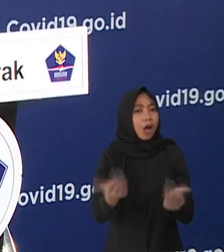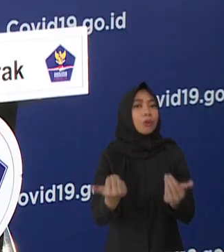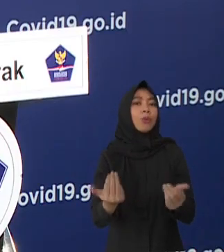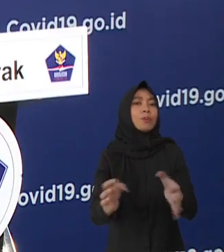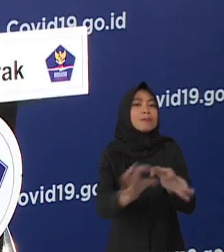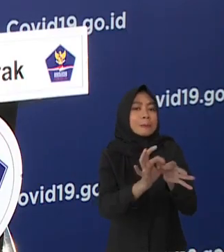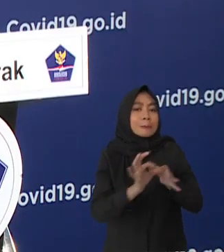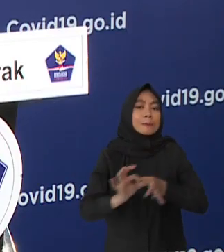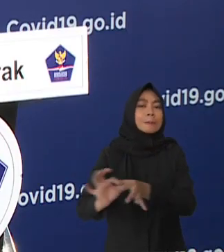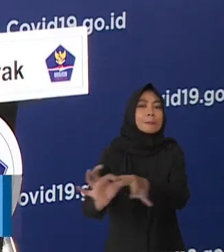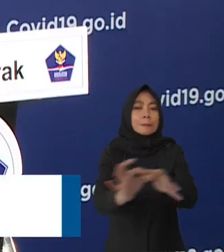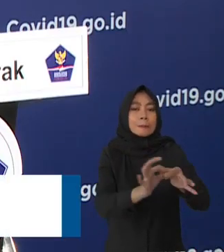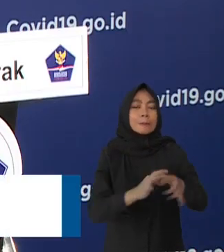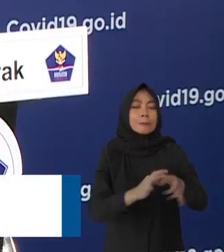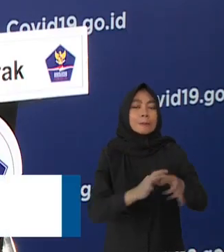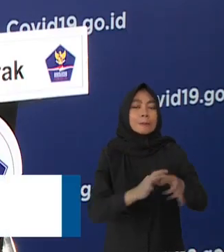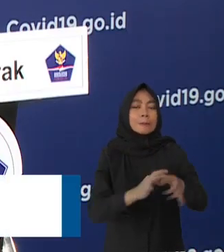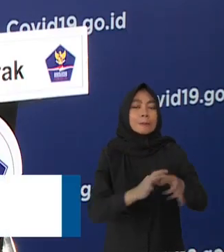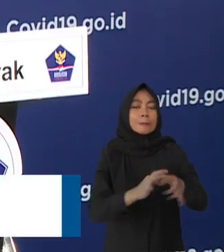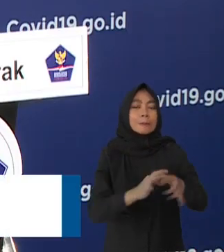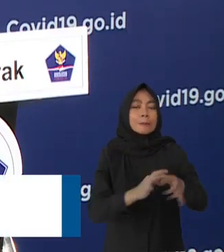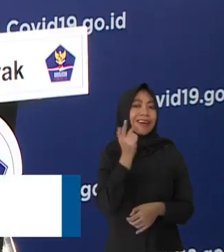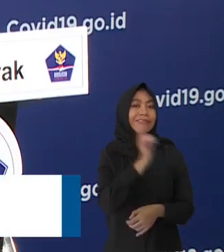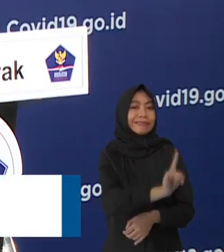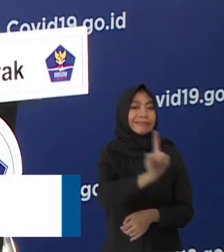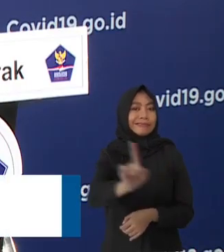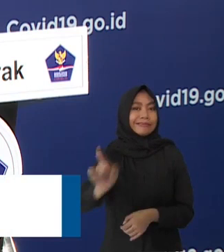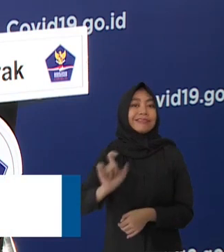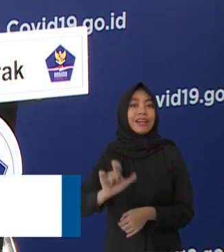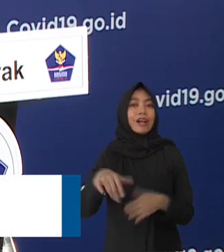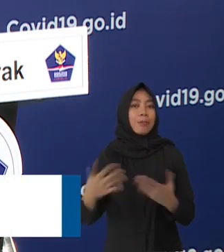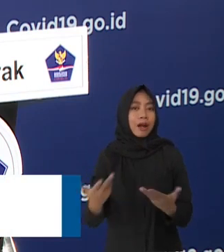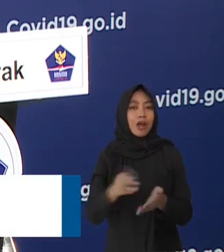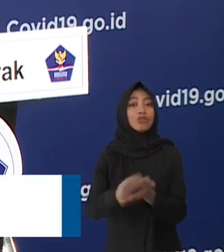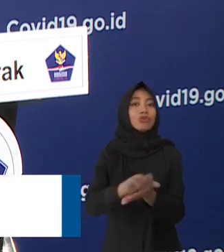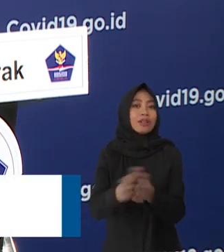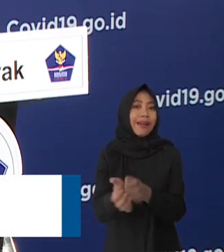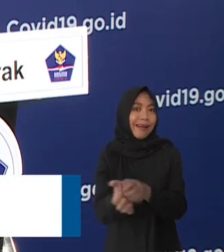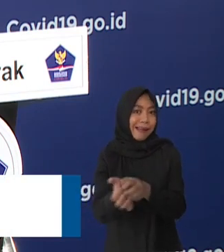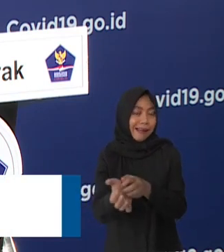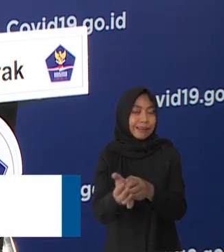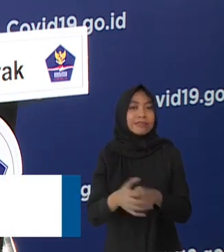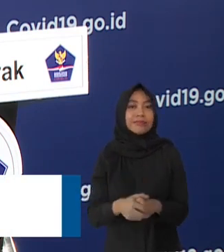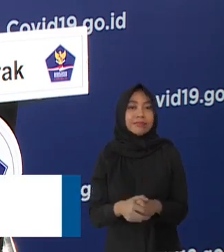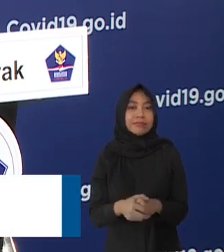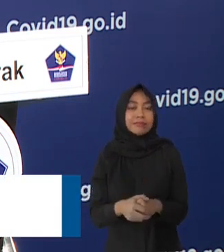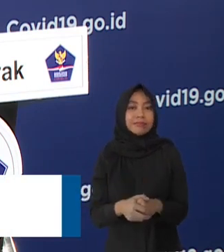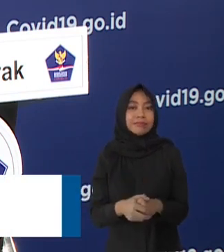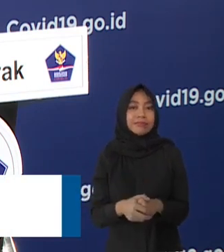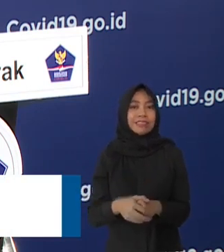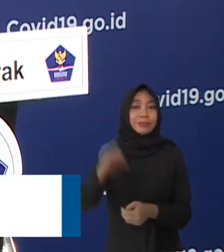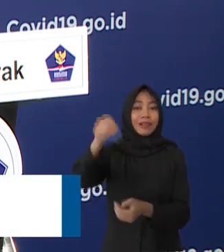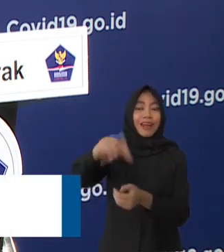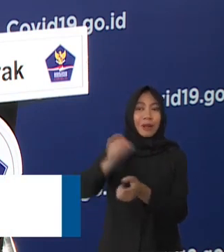bersama bergotong royong untuk menjaga diri dengan pesan-pesan pencegahan, cuci tangan dengan sabun dan air